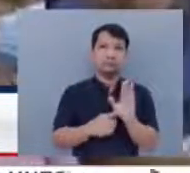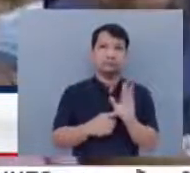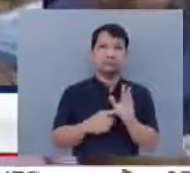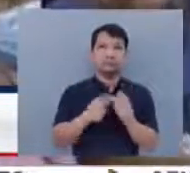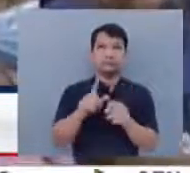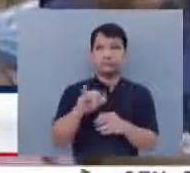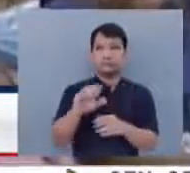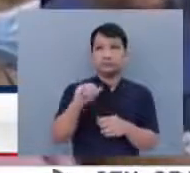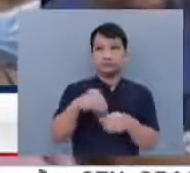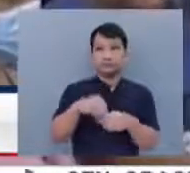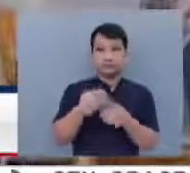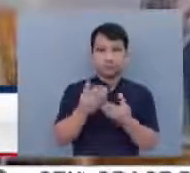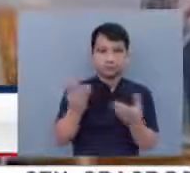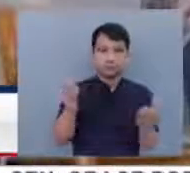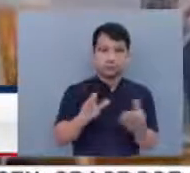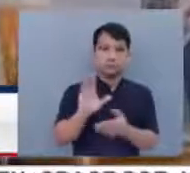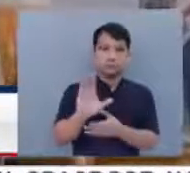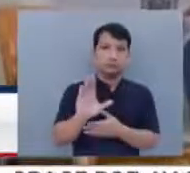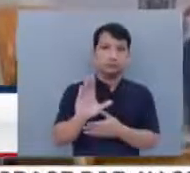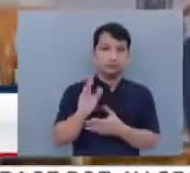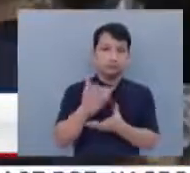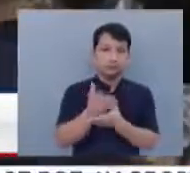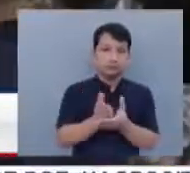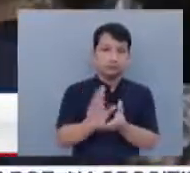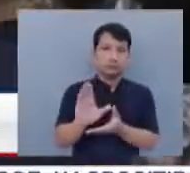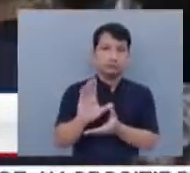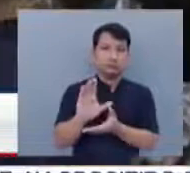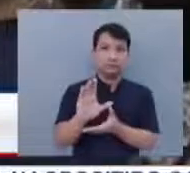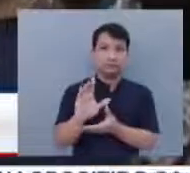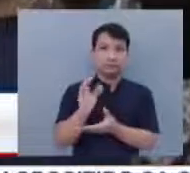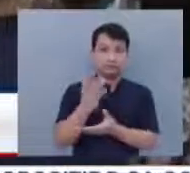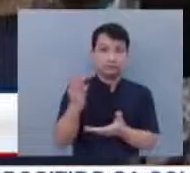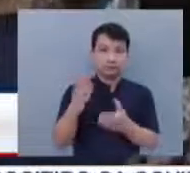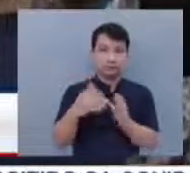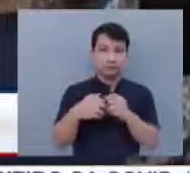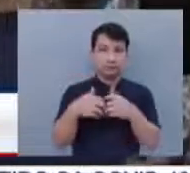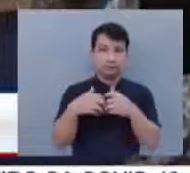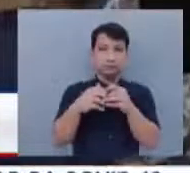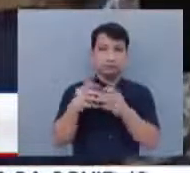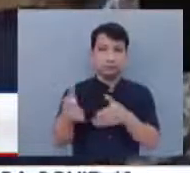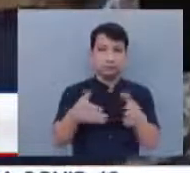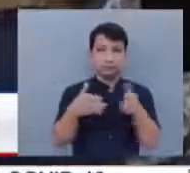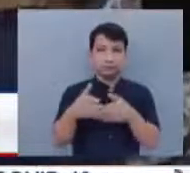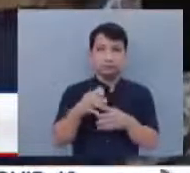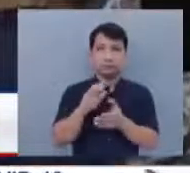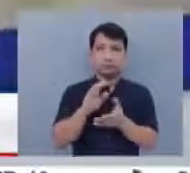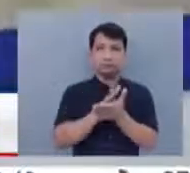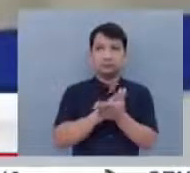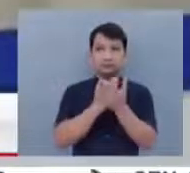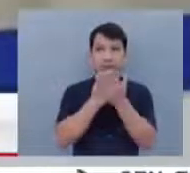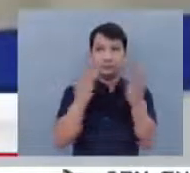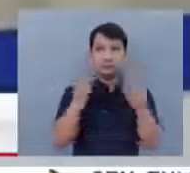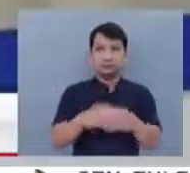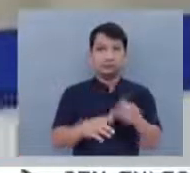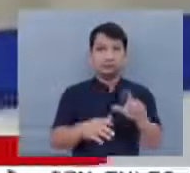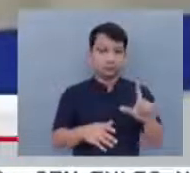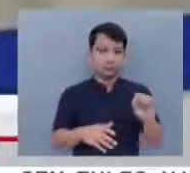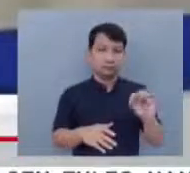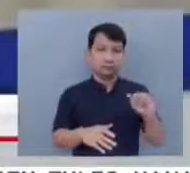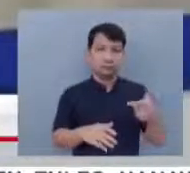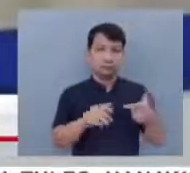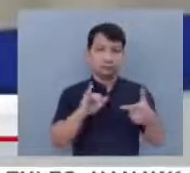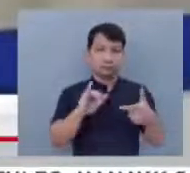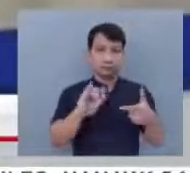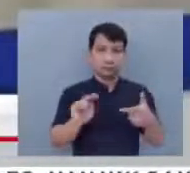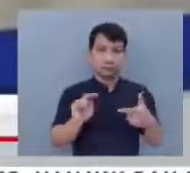blended version 3 na bahagi ng learning continuity and recovery plan ng eskwelahan. Yung logged-in, nanyan nga po yung mga